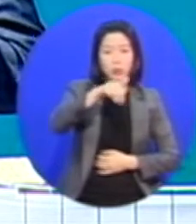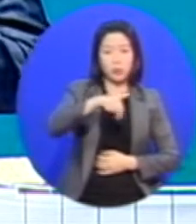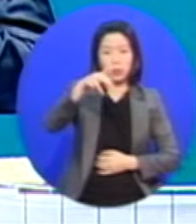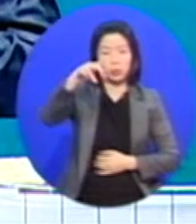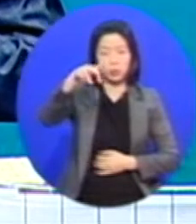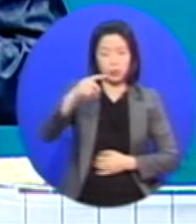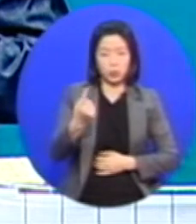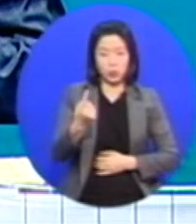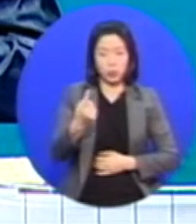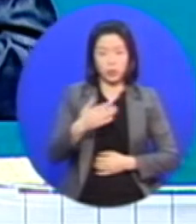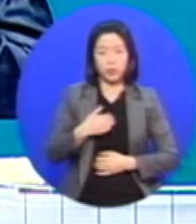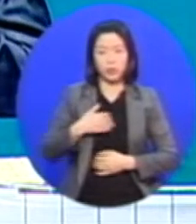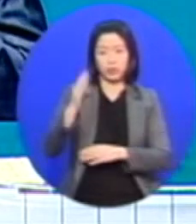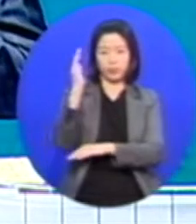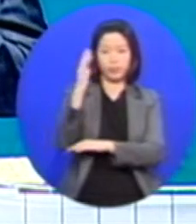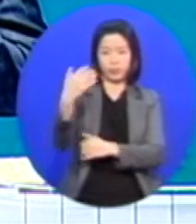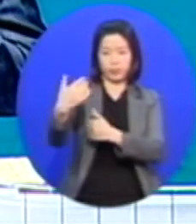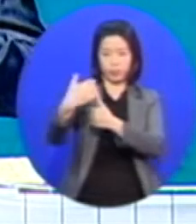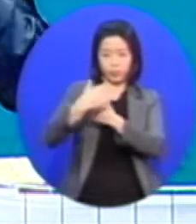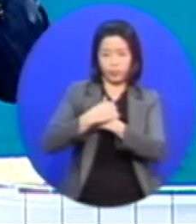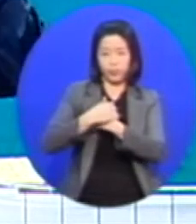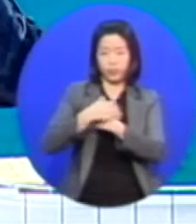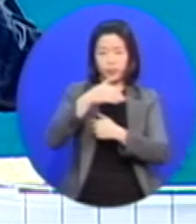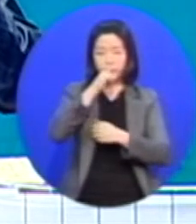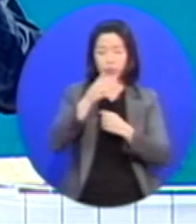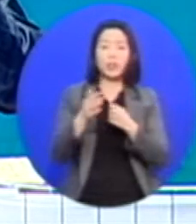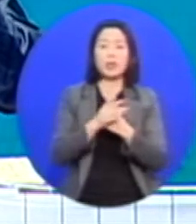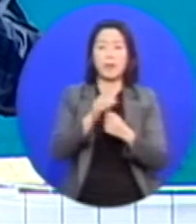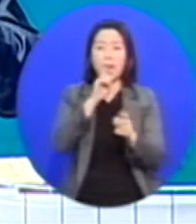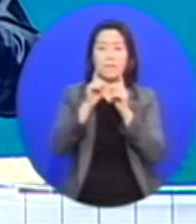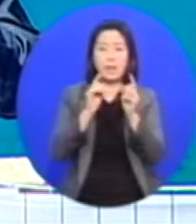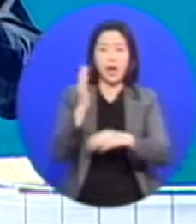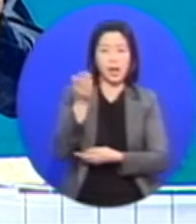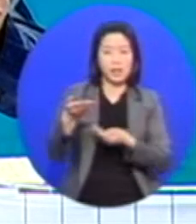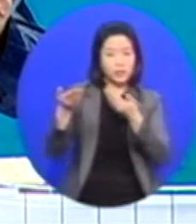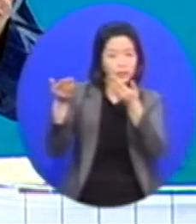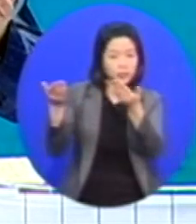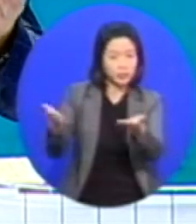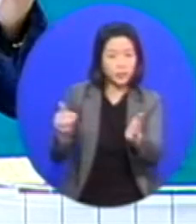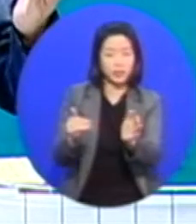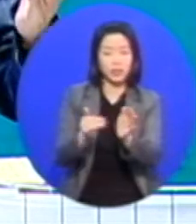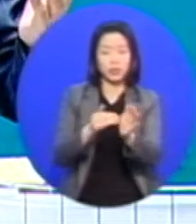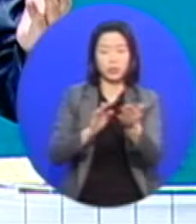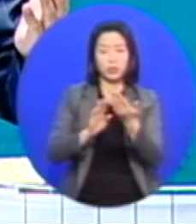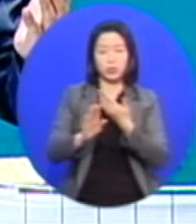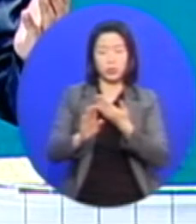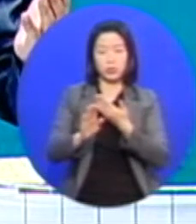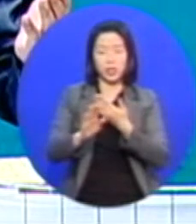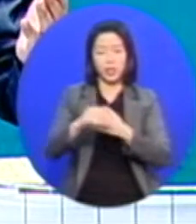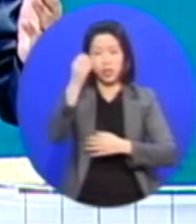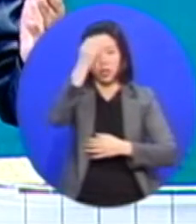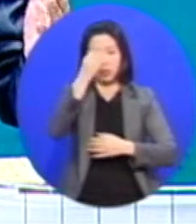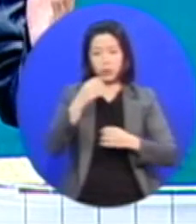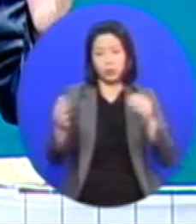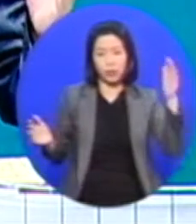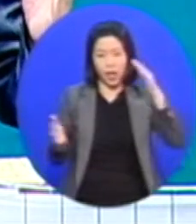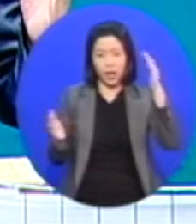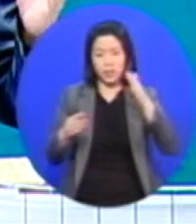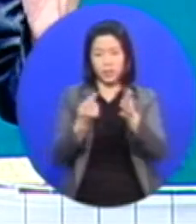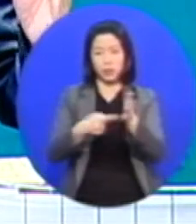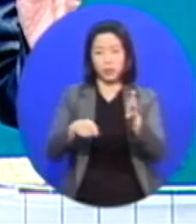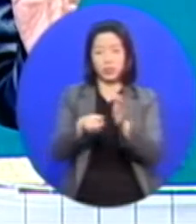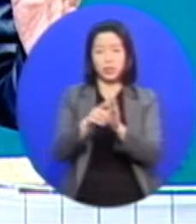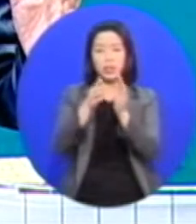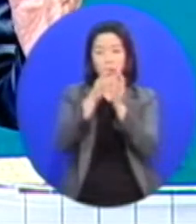부탁해서 가서 말씀을 전하고 그리고 우리 중고등부 아이들 아기 돌을